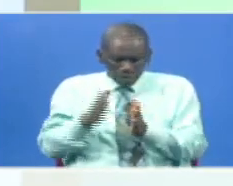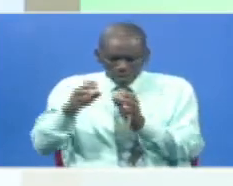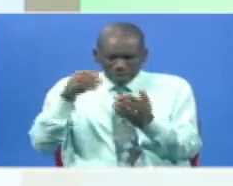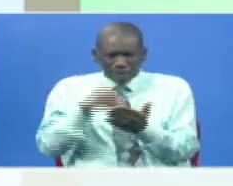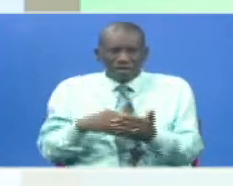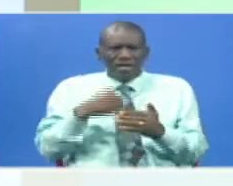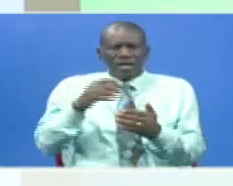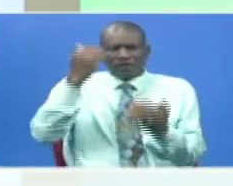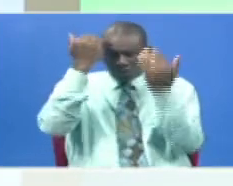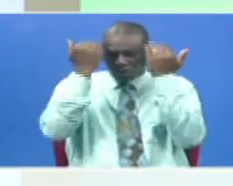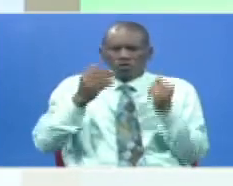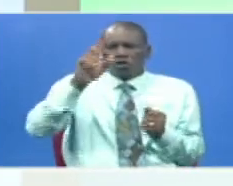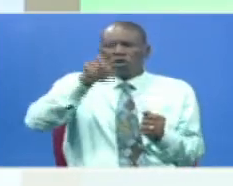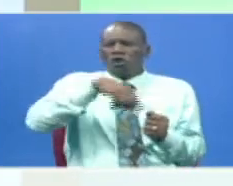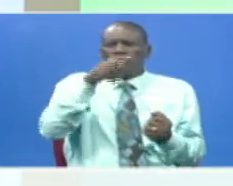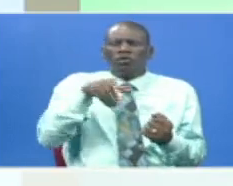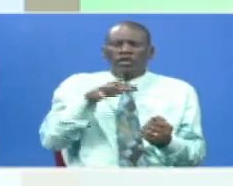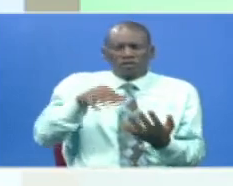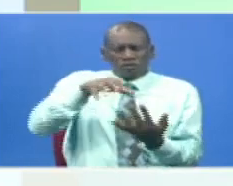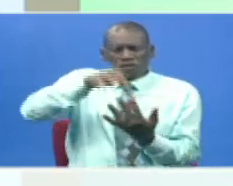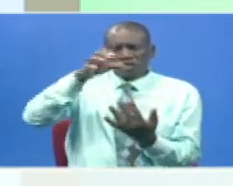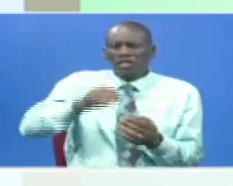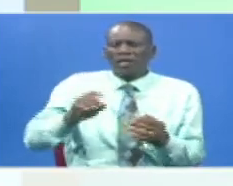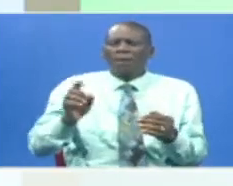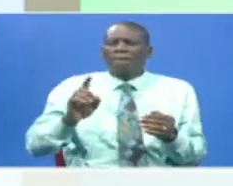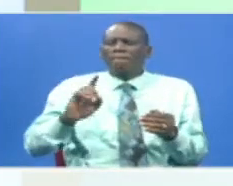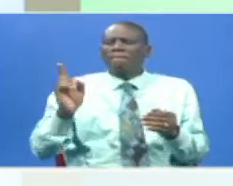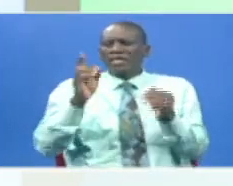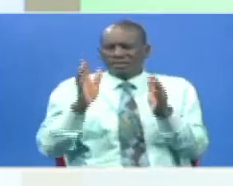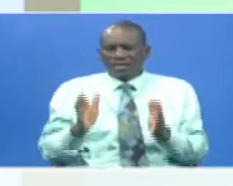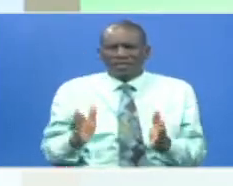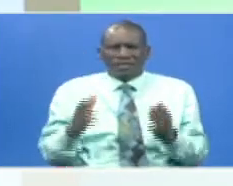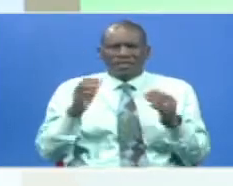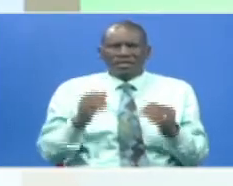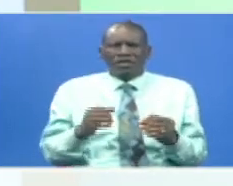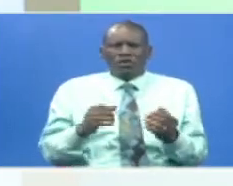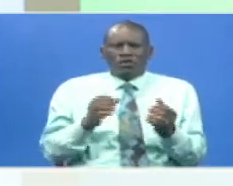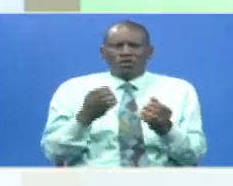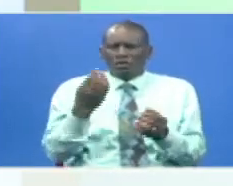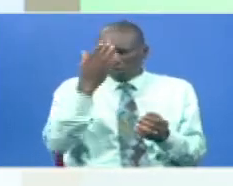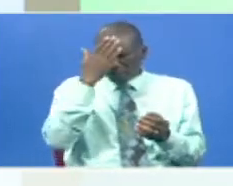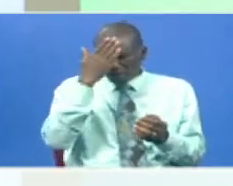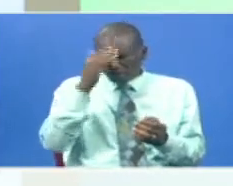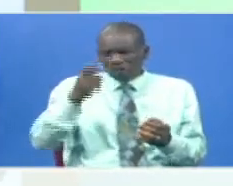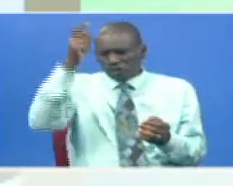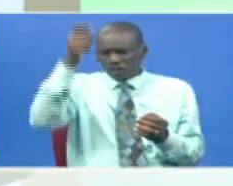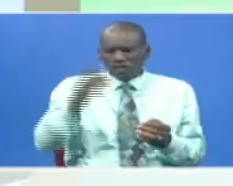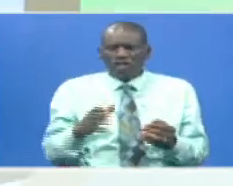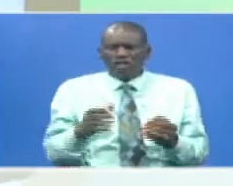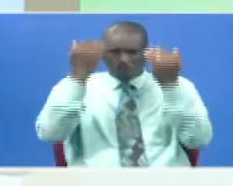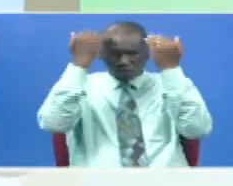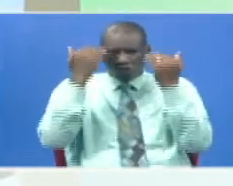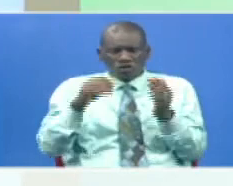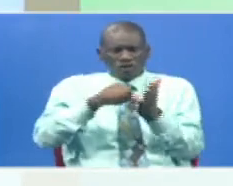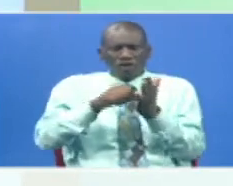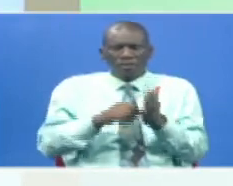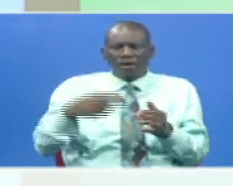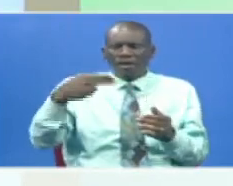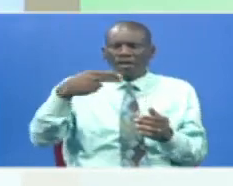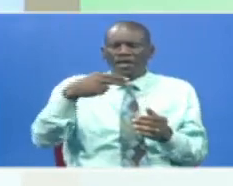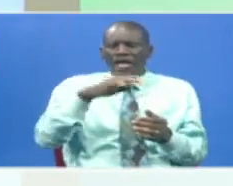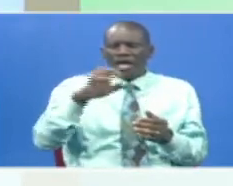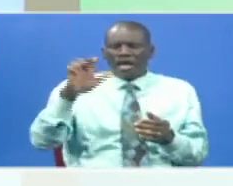kufutilia mbali chaguzi lake la wateule kwenye baraza la mawaziri. Siku ya Jumatatu jaji wa mahakama ya leba jaji Helen